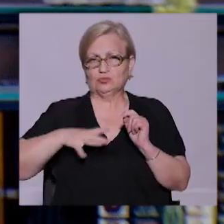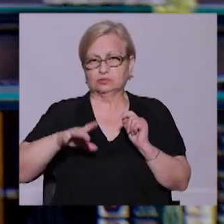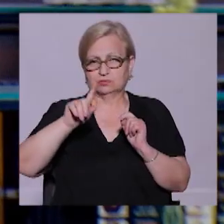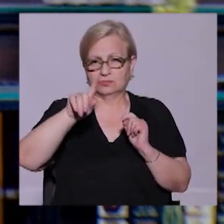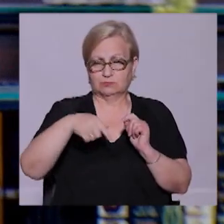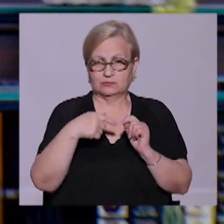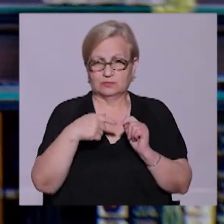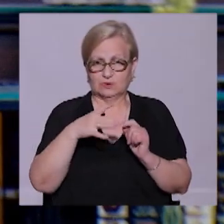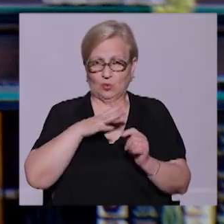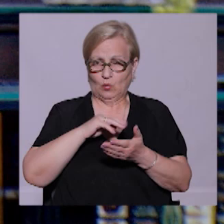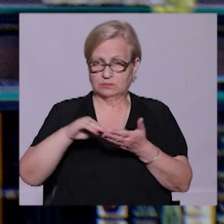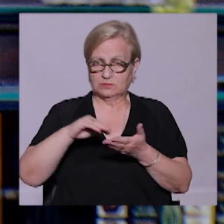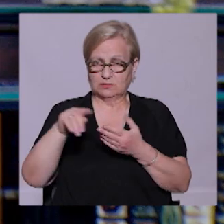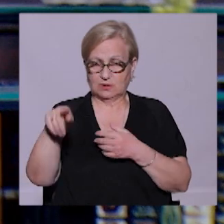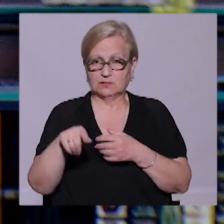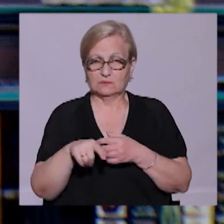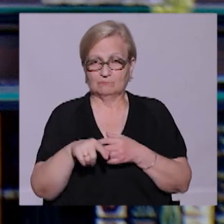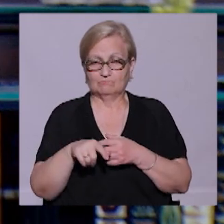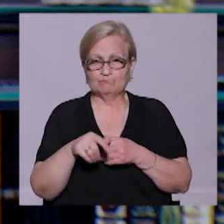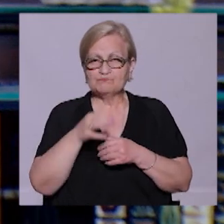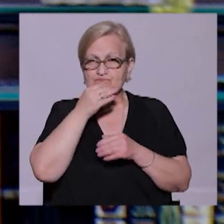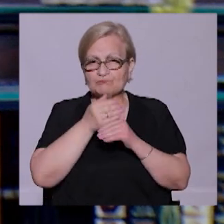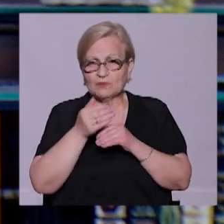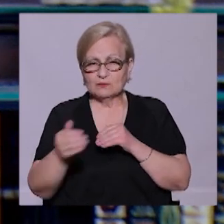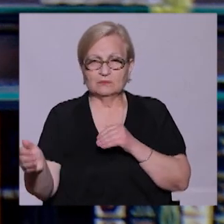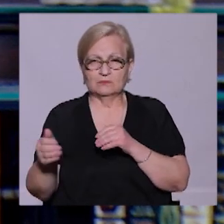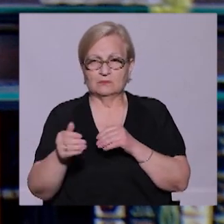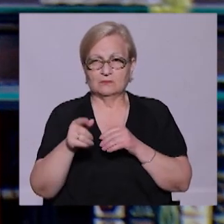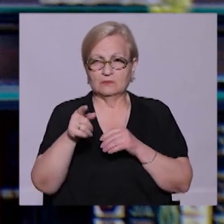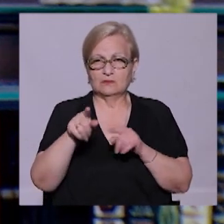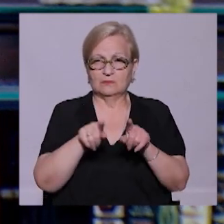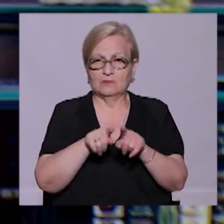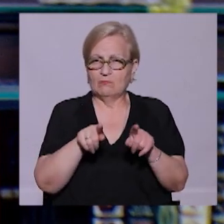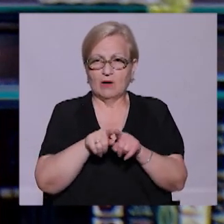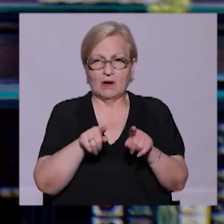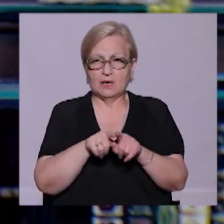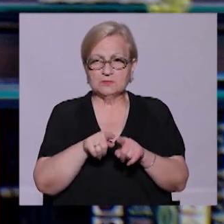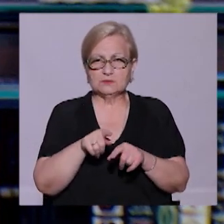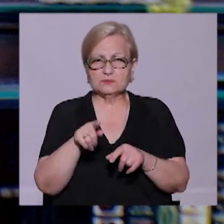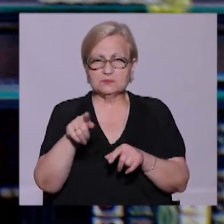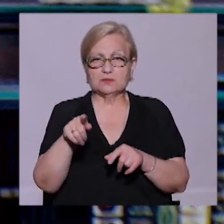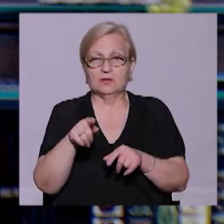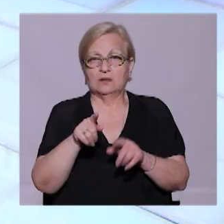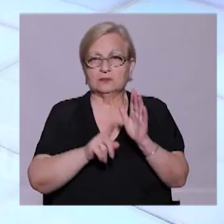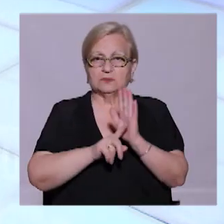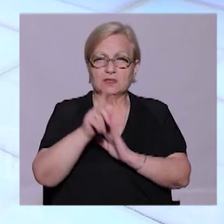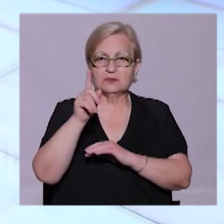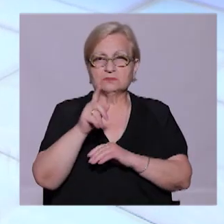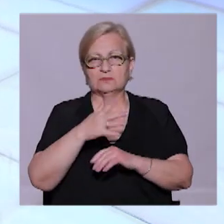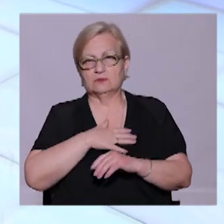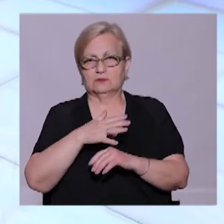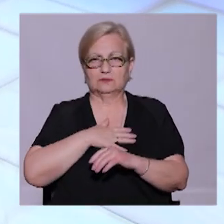ალბათ გვექნება ამაზე საუბრის საშუალებად მოგვიანებით, გარკვეულწილად მას მაინც მოუწია თავის მართლება